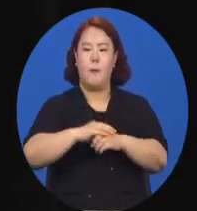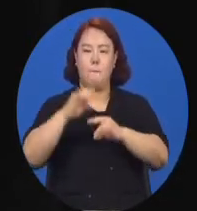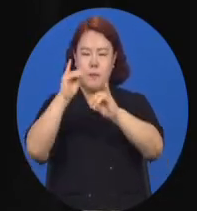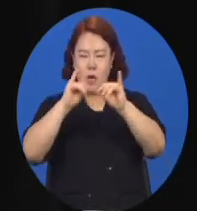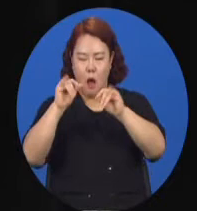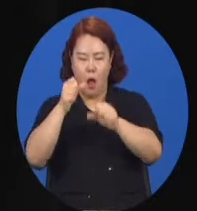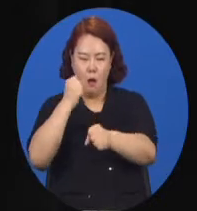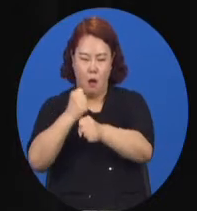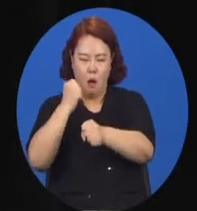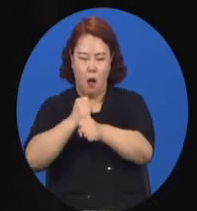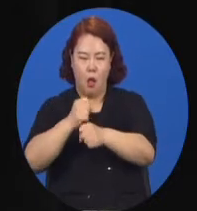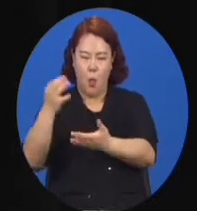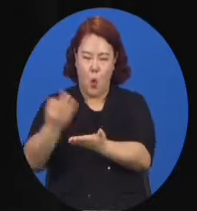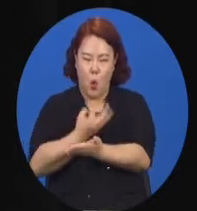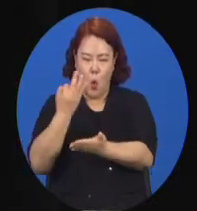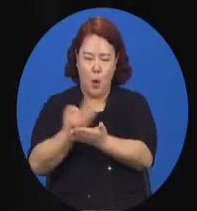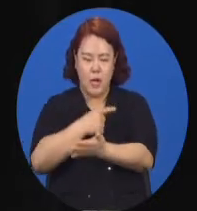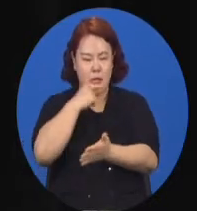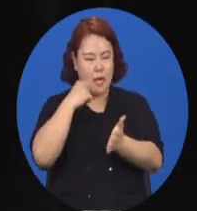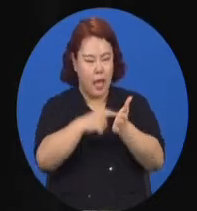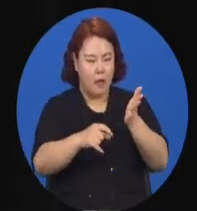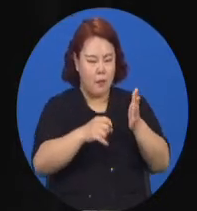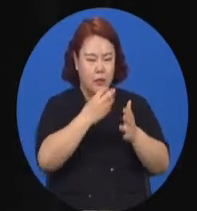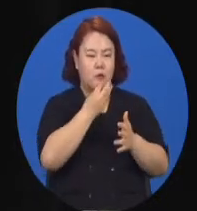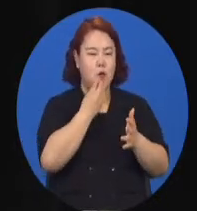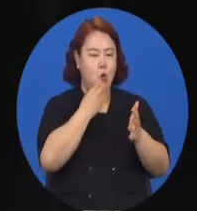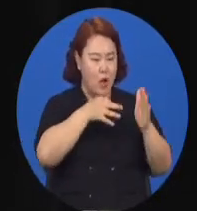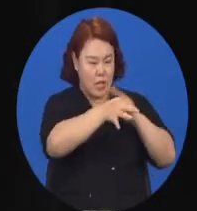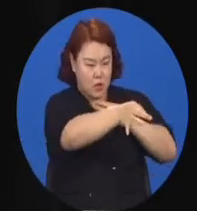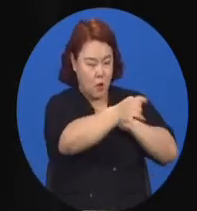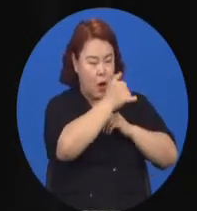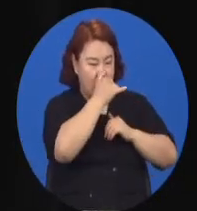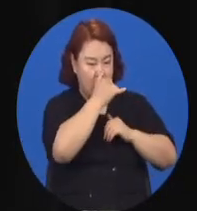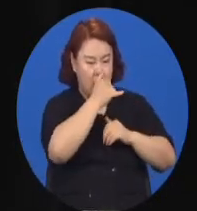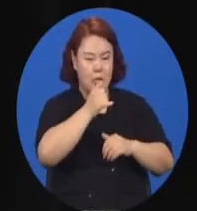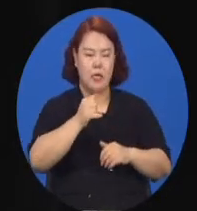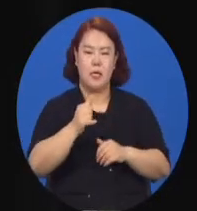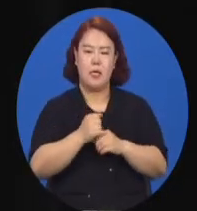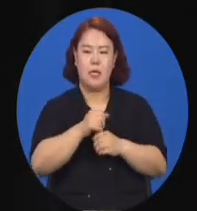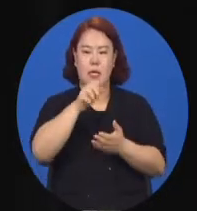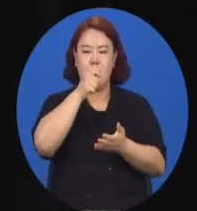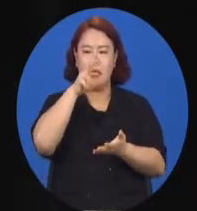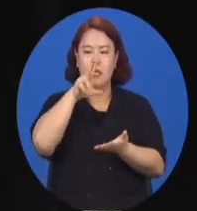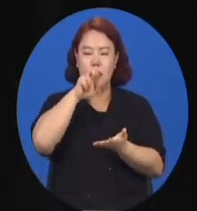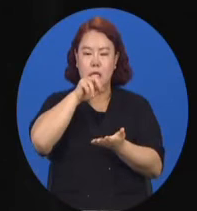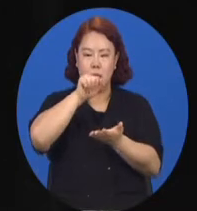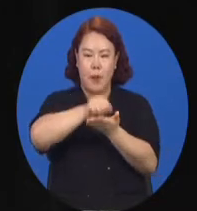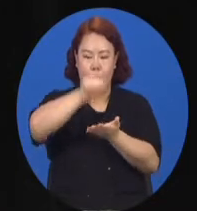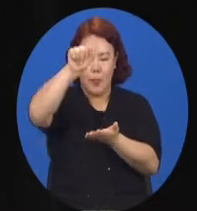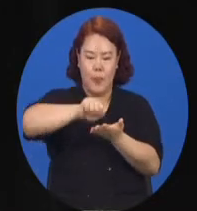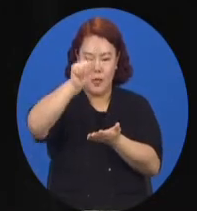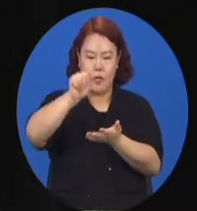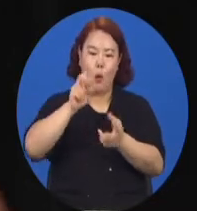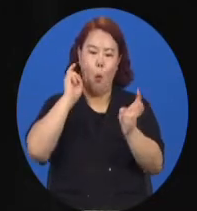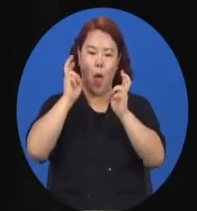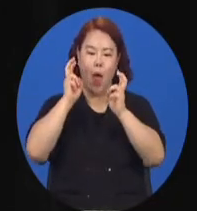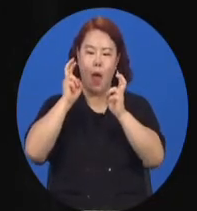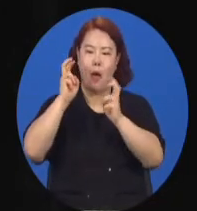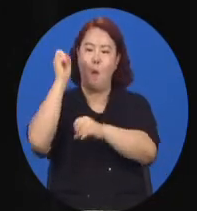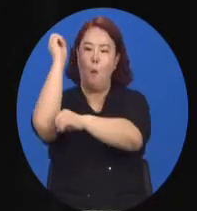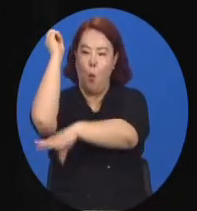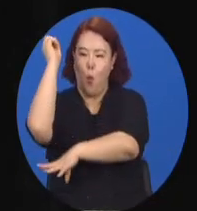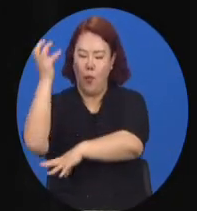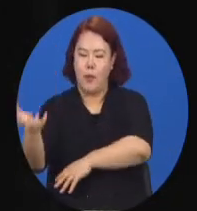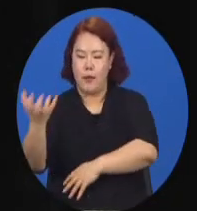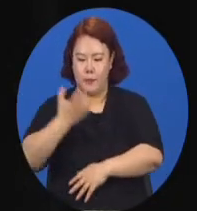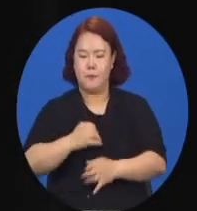벌어 세금은 서울로 내고 있는 시멘트 공장의 본사를 단양에 유치하겠습니다. 단순히 기업 유치를